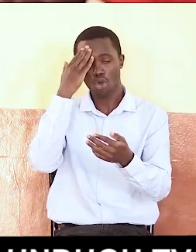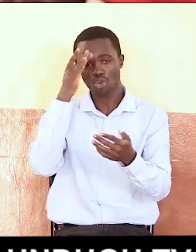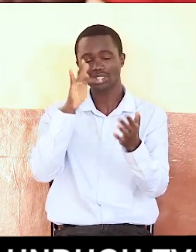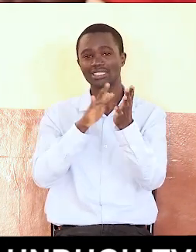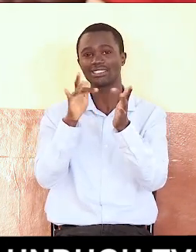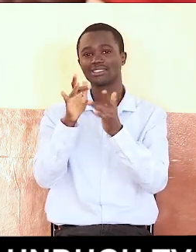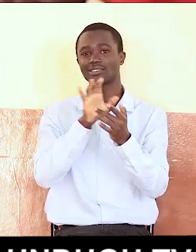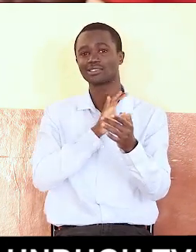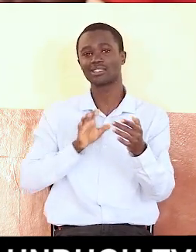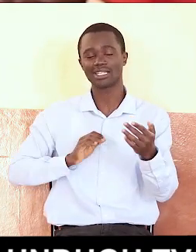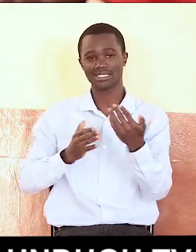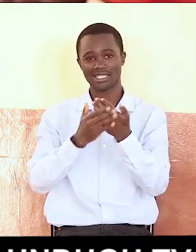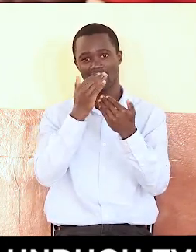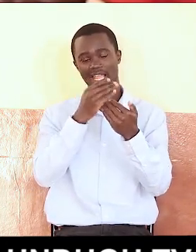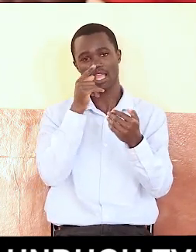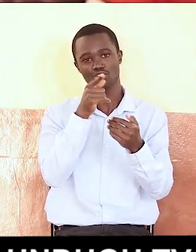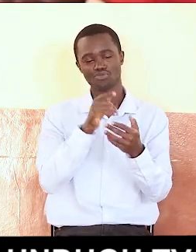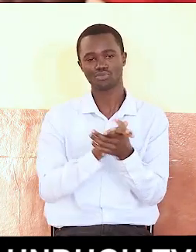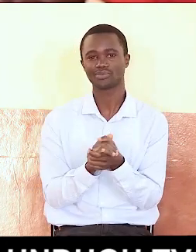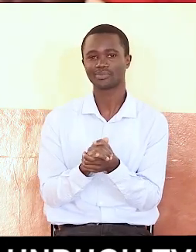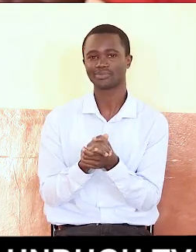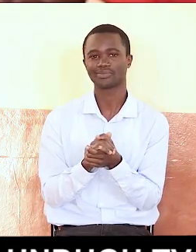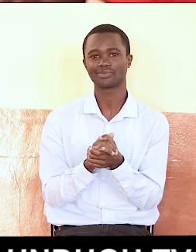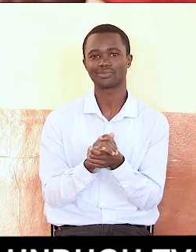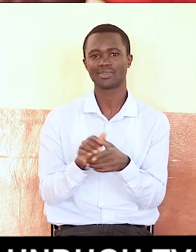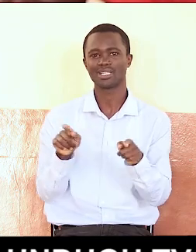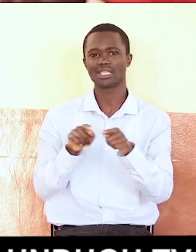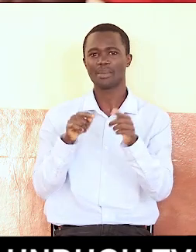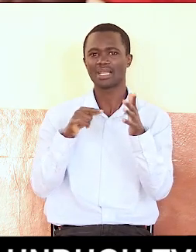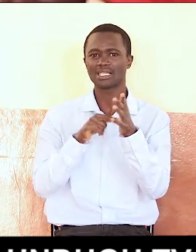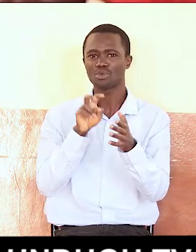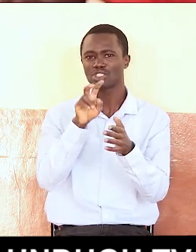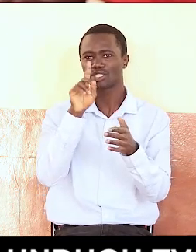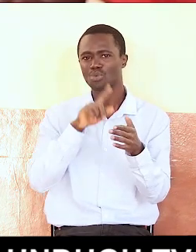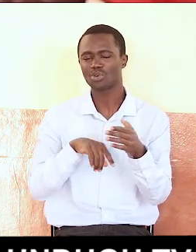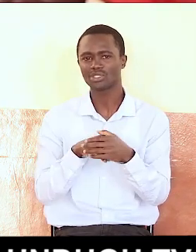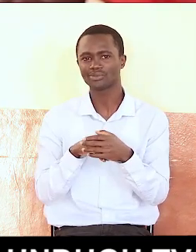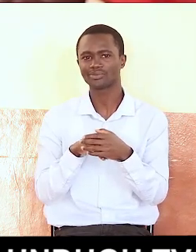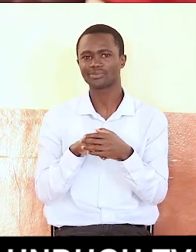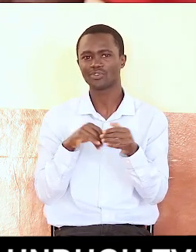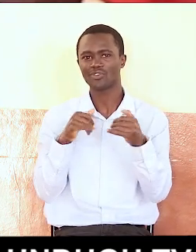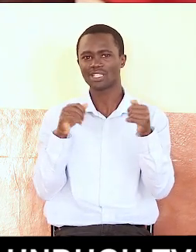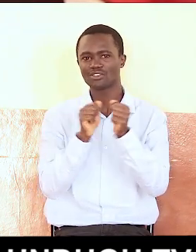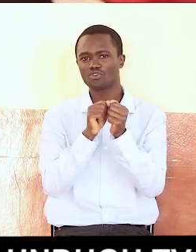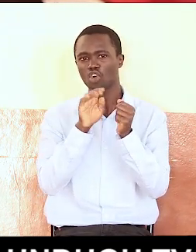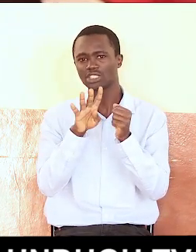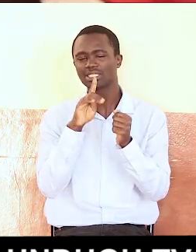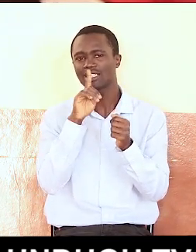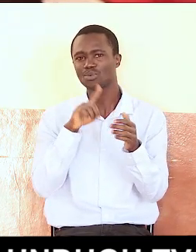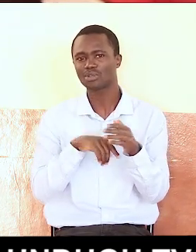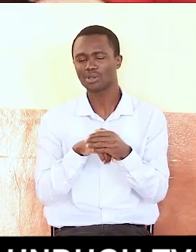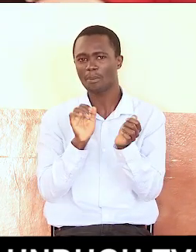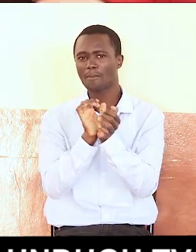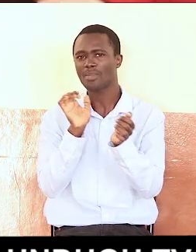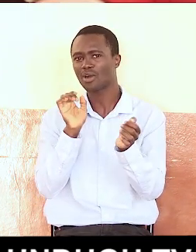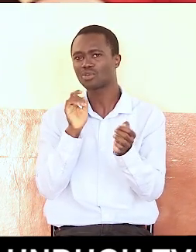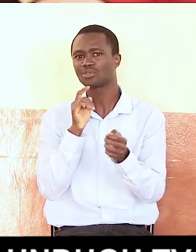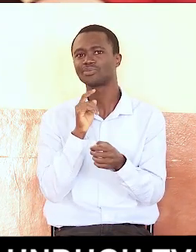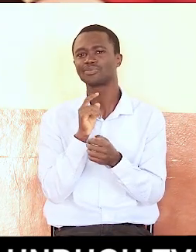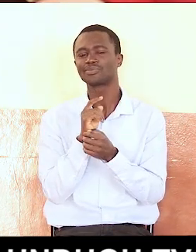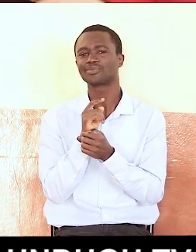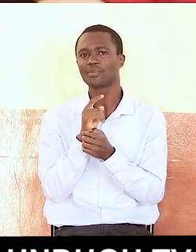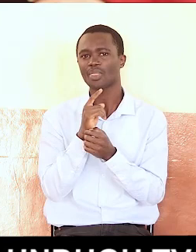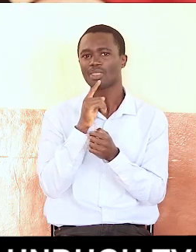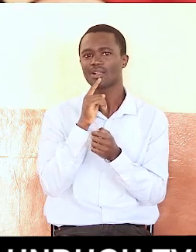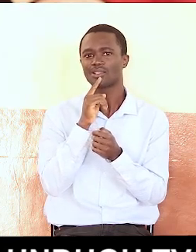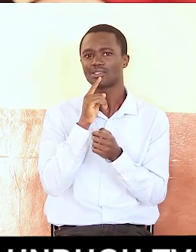anakulinda. Katika mfano huu tunaona ya kwamba katika mstari wa 14, Paulo anasema akiwa